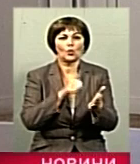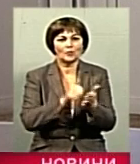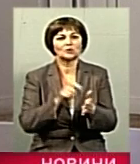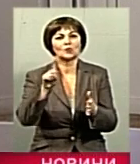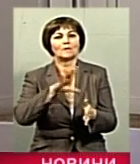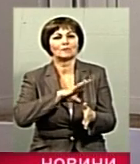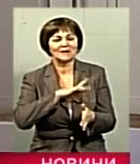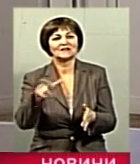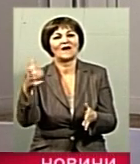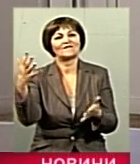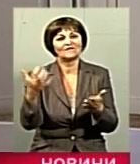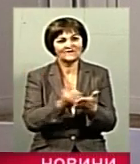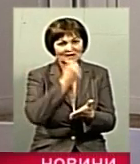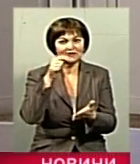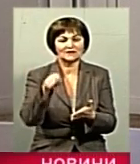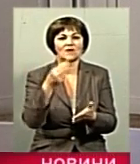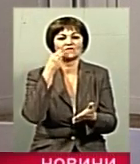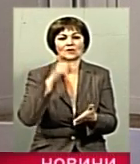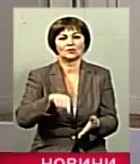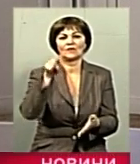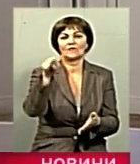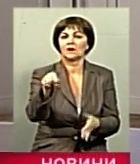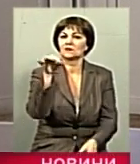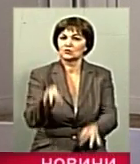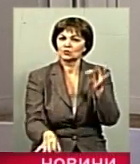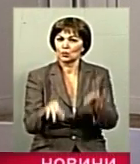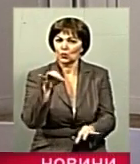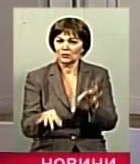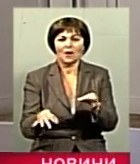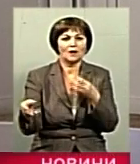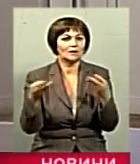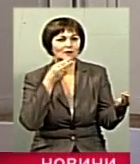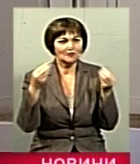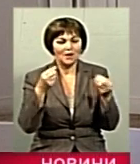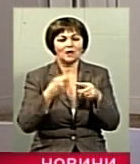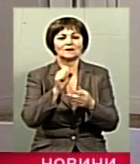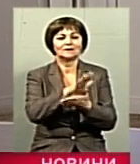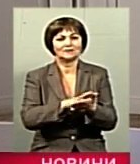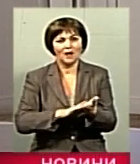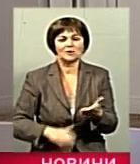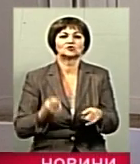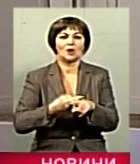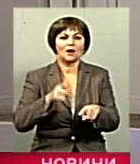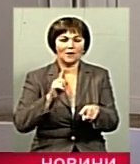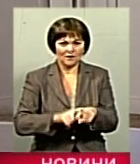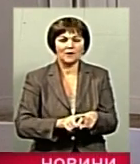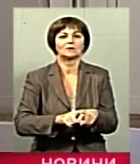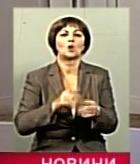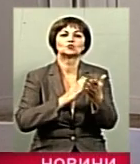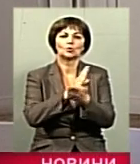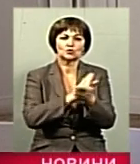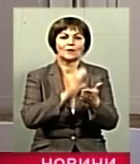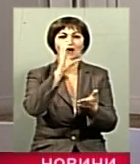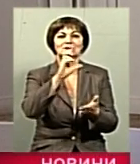справу. Судді оголосили про підозру. Досудове розслідування у кримінальному провадженні триває, повідомляє прес-група Управління Служби безпеки